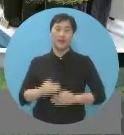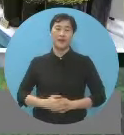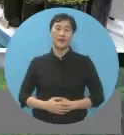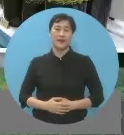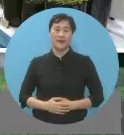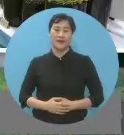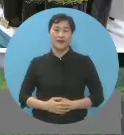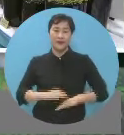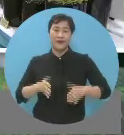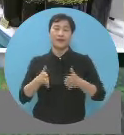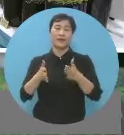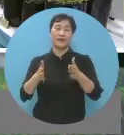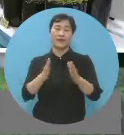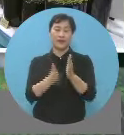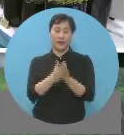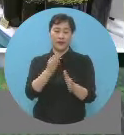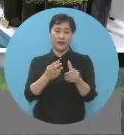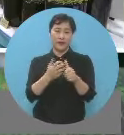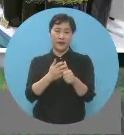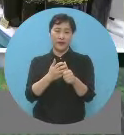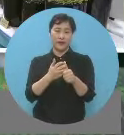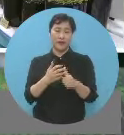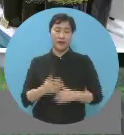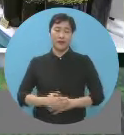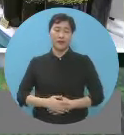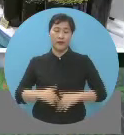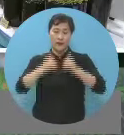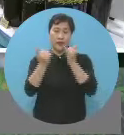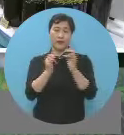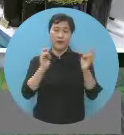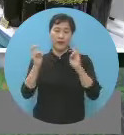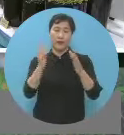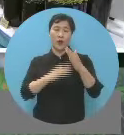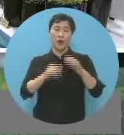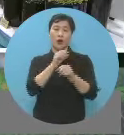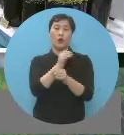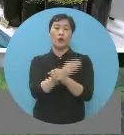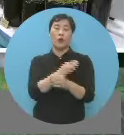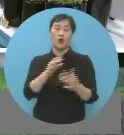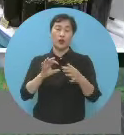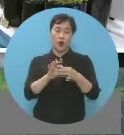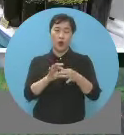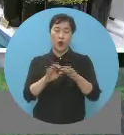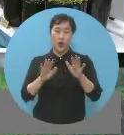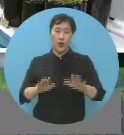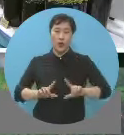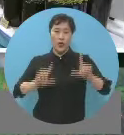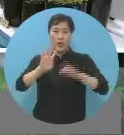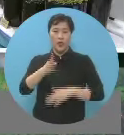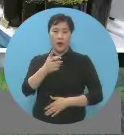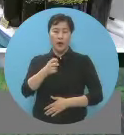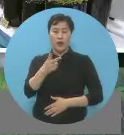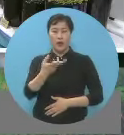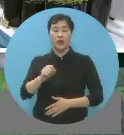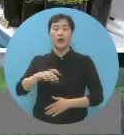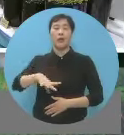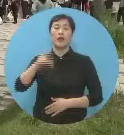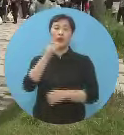전라남도와 시군이 사회적 경제기업 제품 공공구매를 통해 올해 452억 원어치를 우선 사들이기로